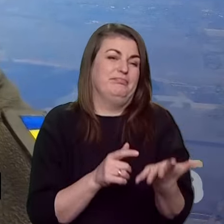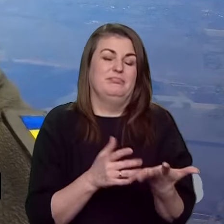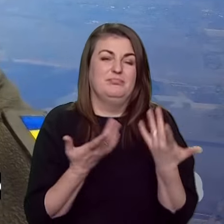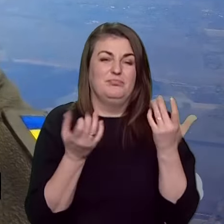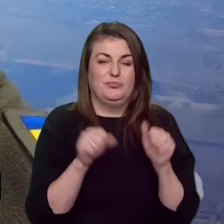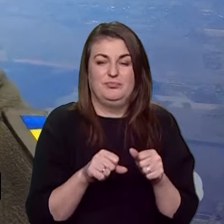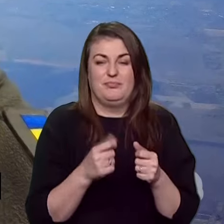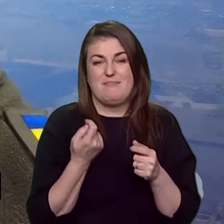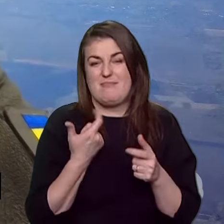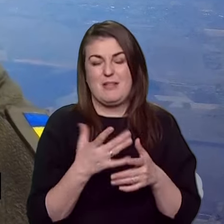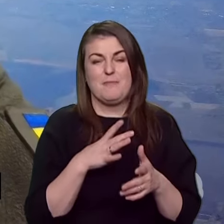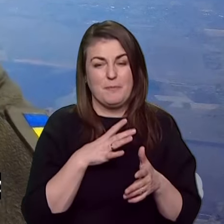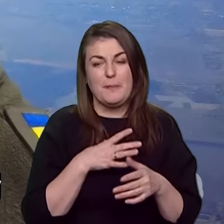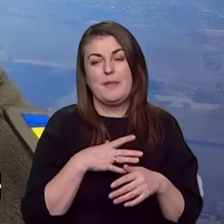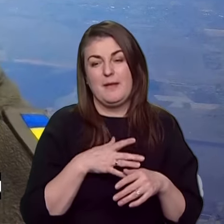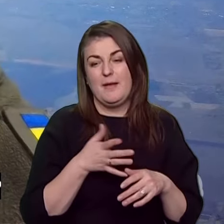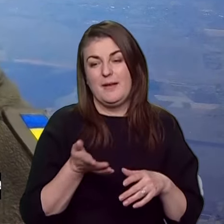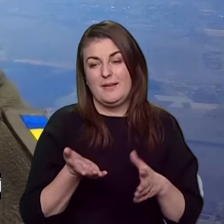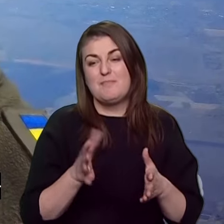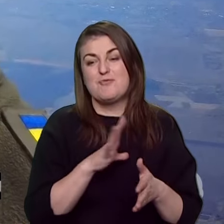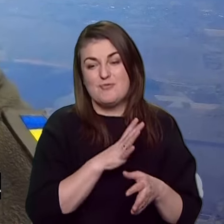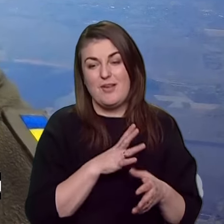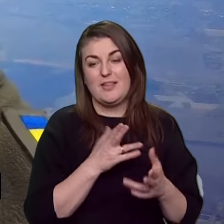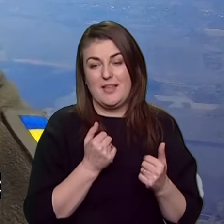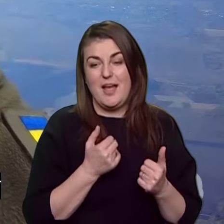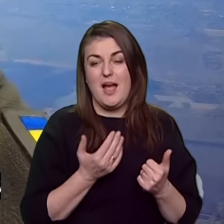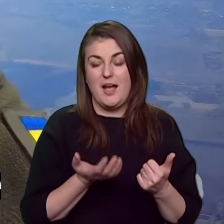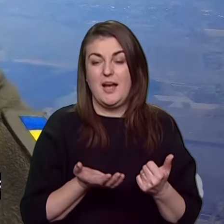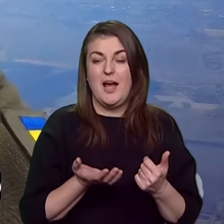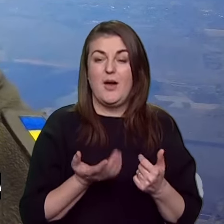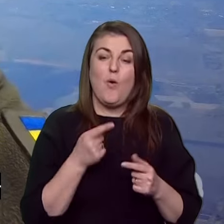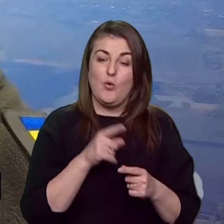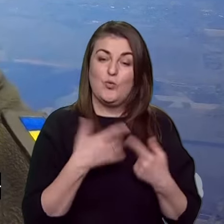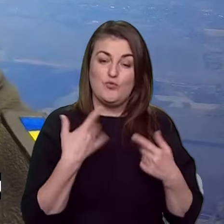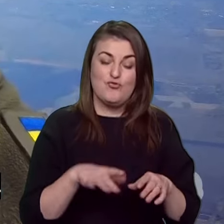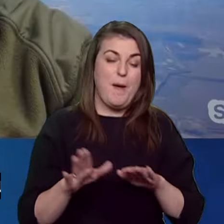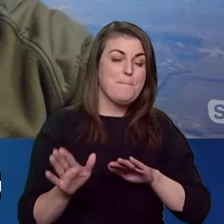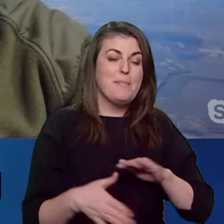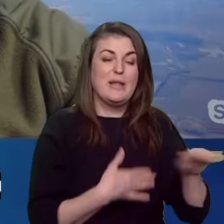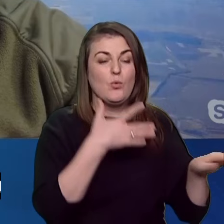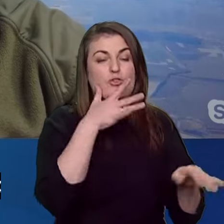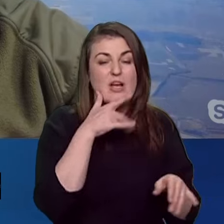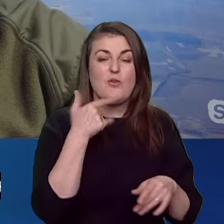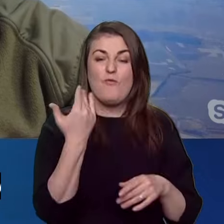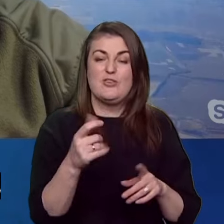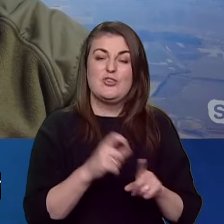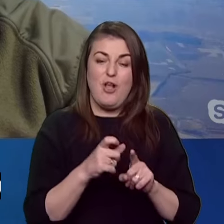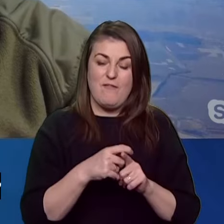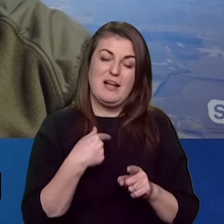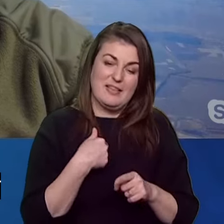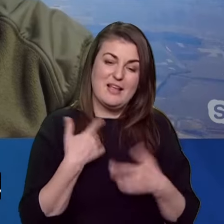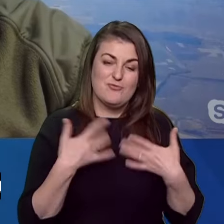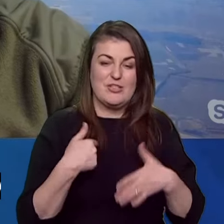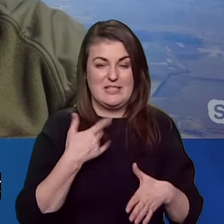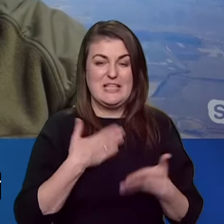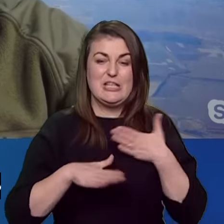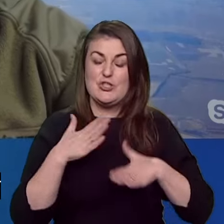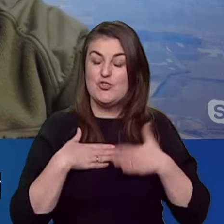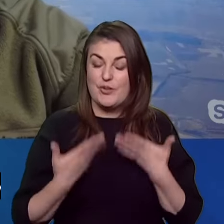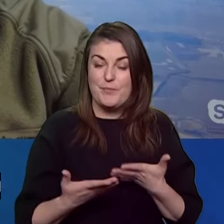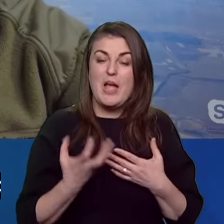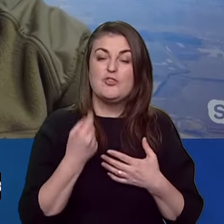скажімо так, їх було. Ага. Було вже минулий час. Було. От тут минулий час у ваших словах нас